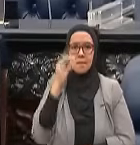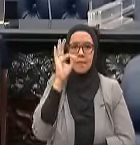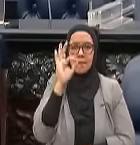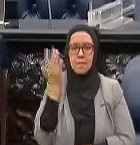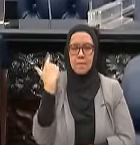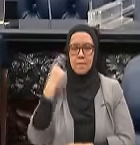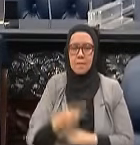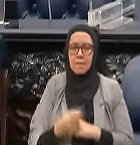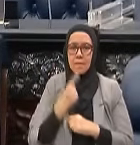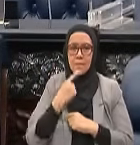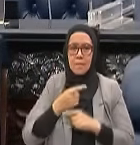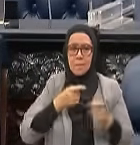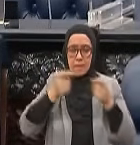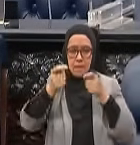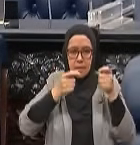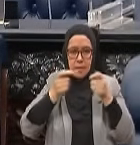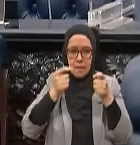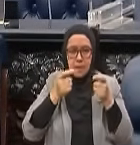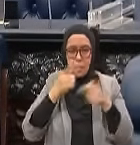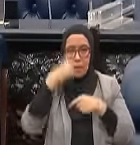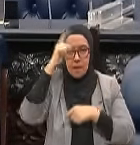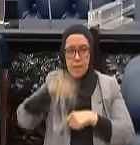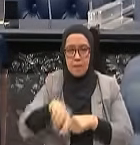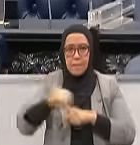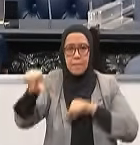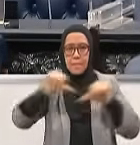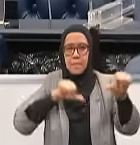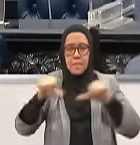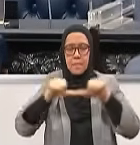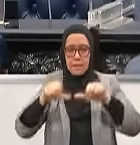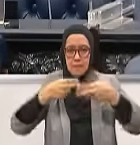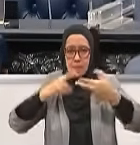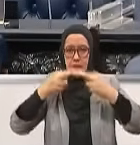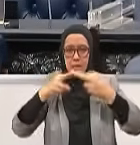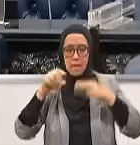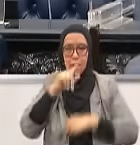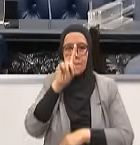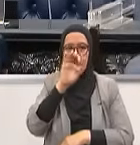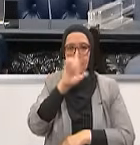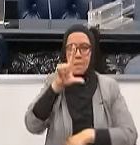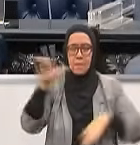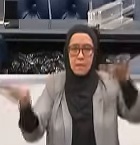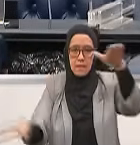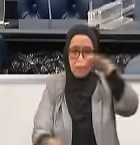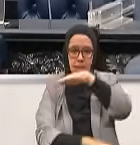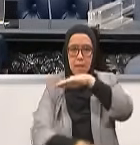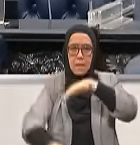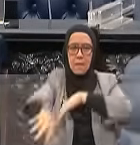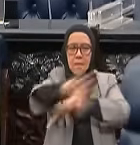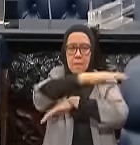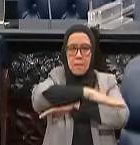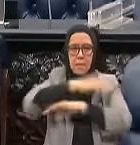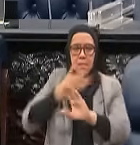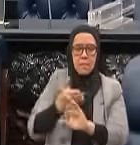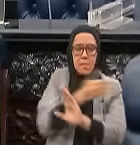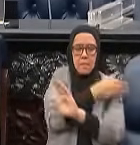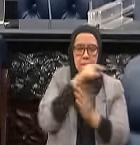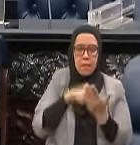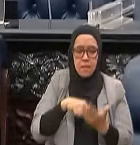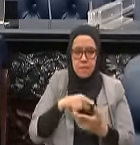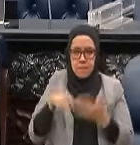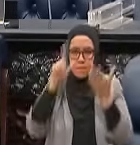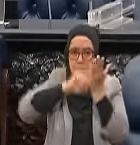diberikan untuk activity pembaikan Cibodas Allah sebelumnya hanyalah merujuk kepada pengecualian ke atas proses